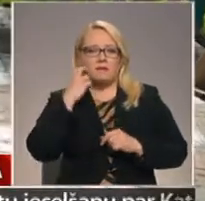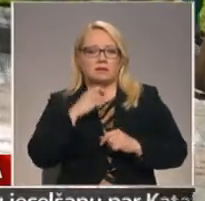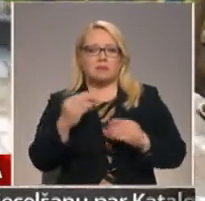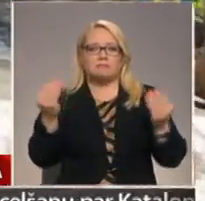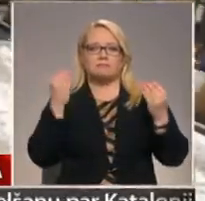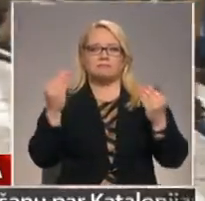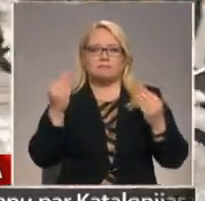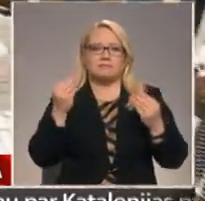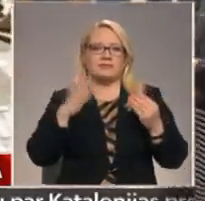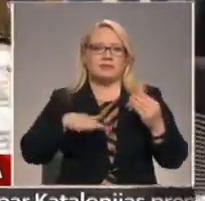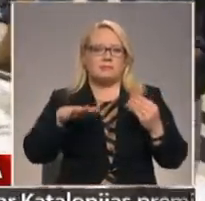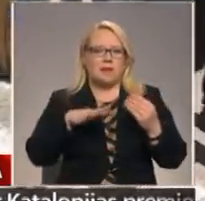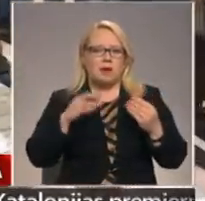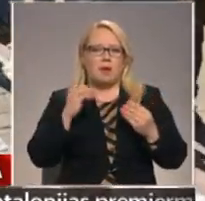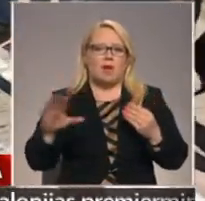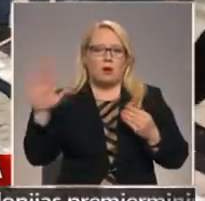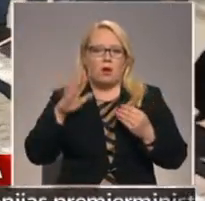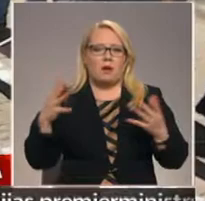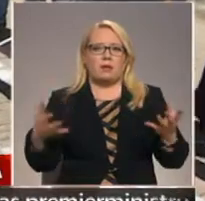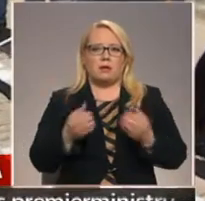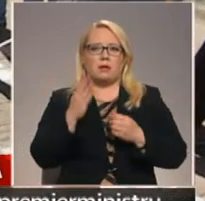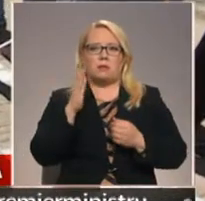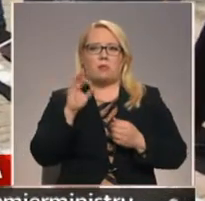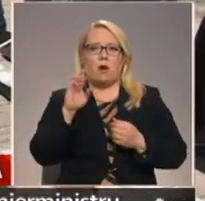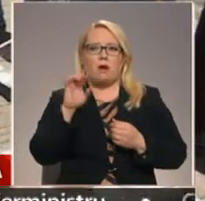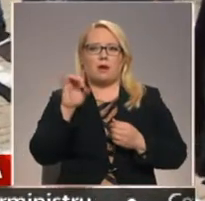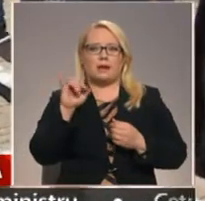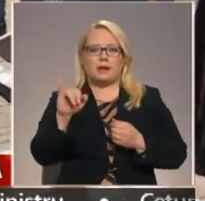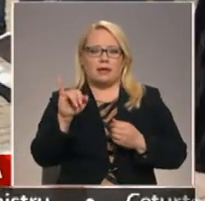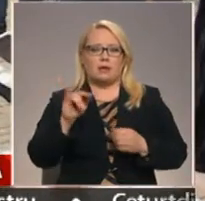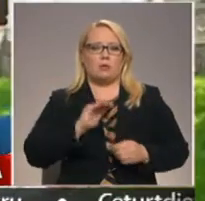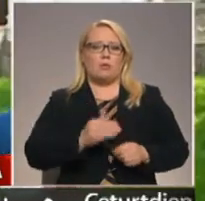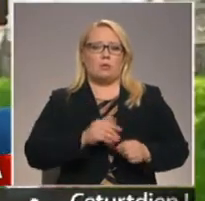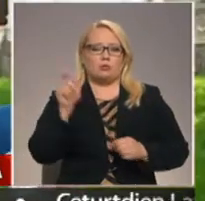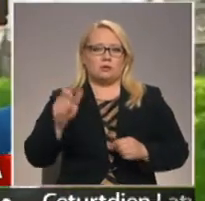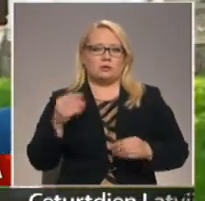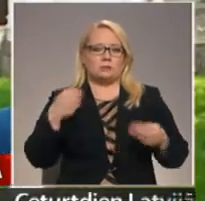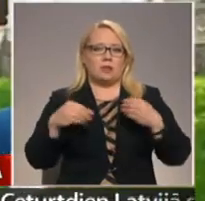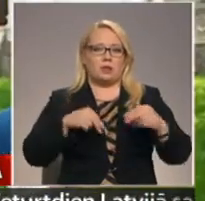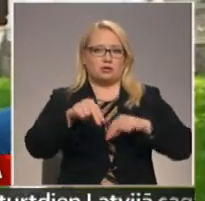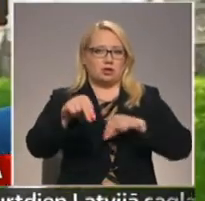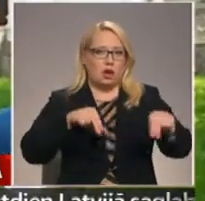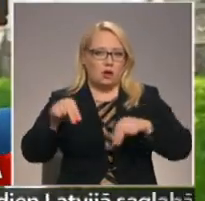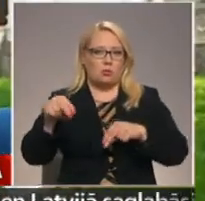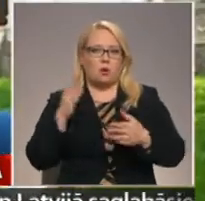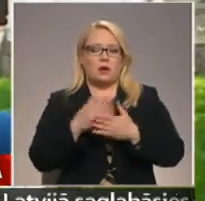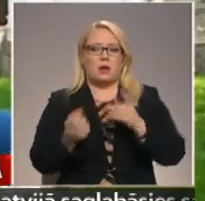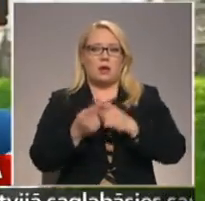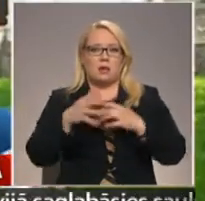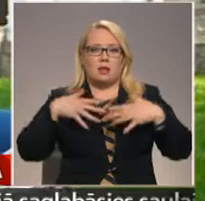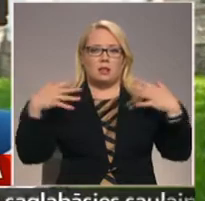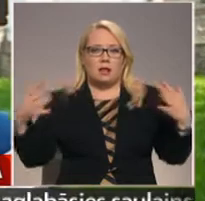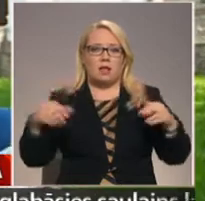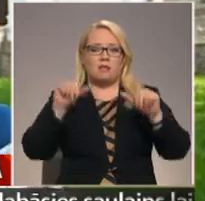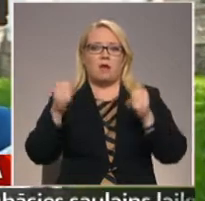dišciltīgo dzimtām Eiropā – Preiļu dibinātāja Borhi. Muižnieki spēlē šaku. Esam radījuši šo te lielu, lielu formātu